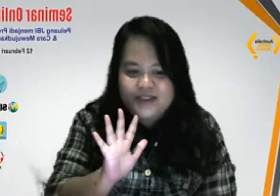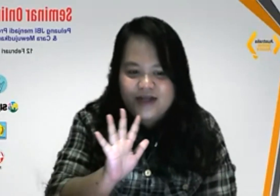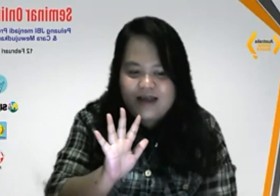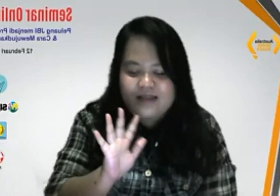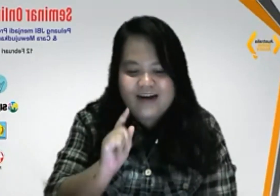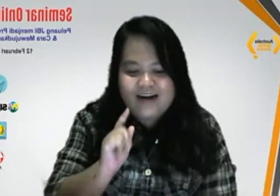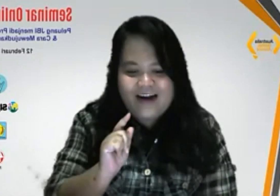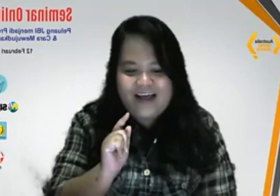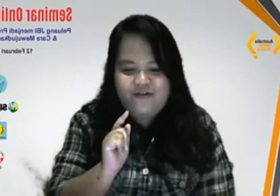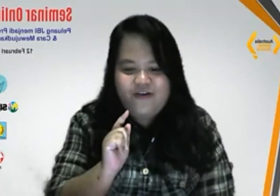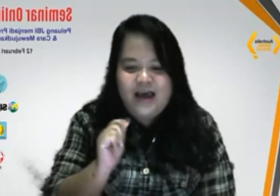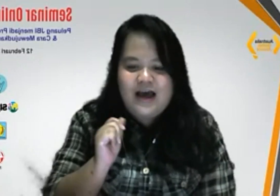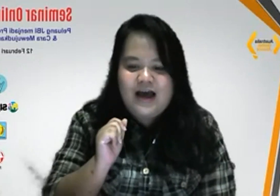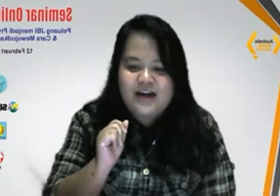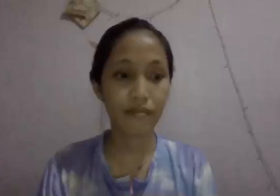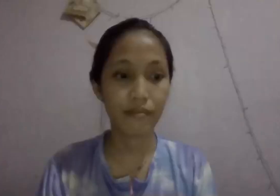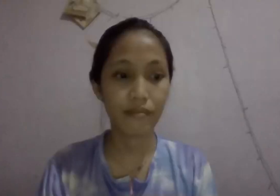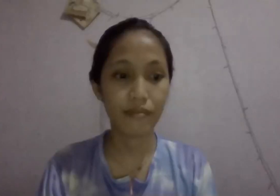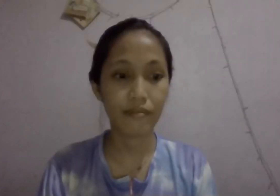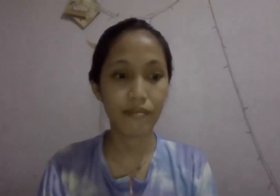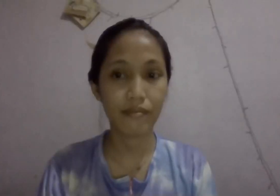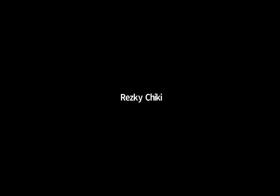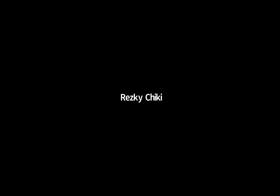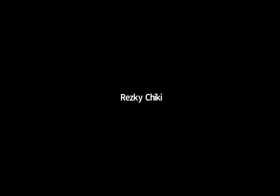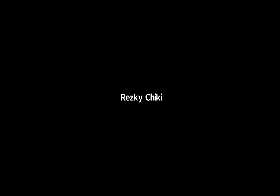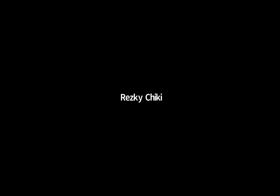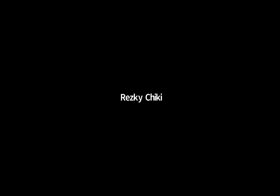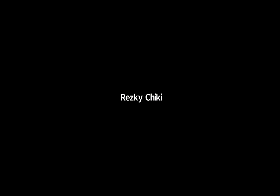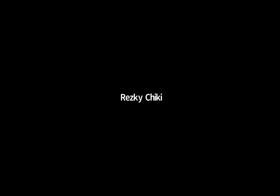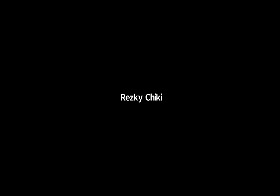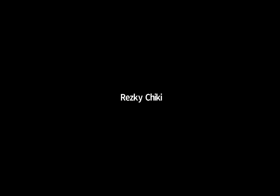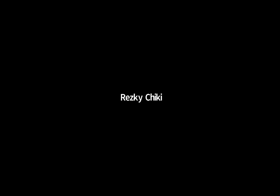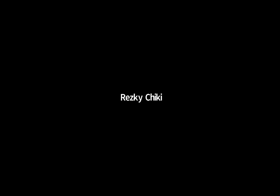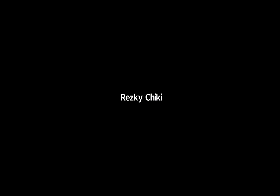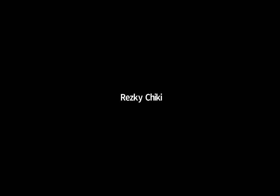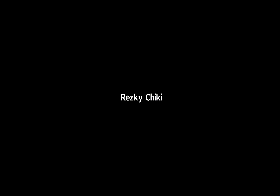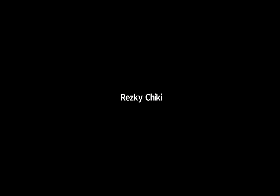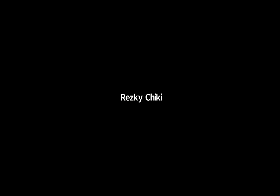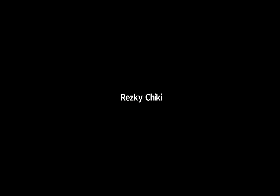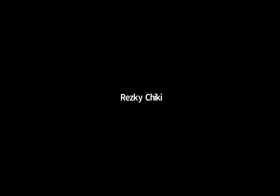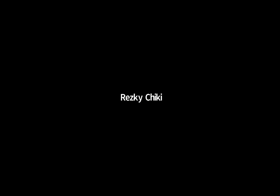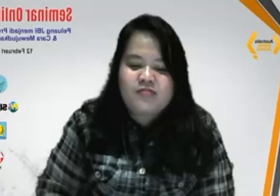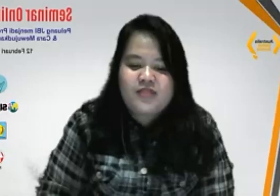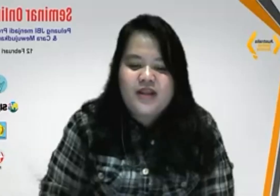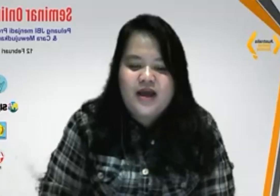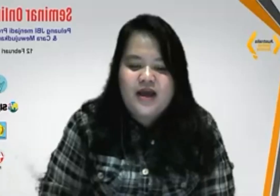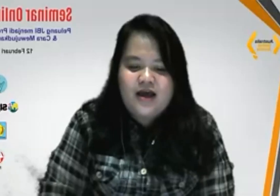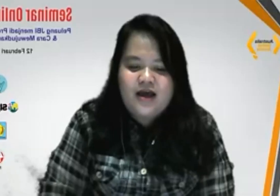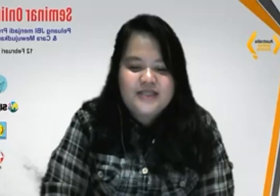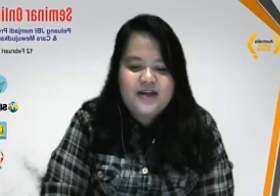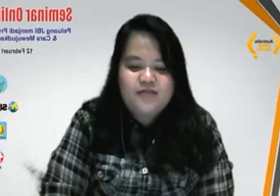lima peserta kreatif akan tetapi umumkan di acara ya jadi zaitun sampai akhir acara nya